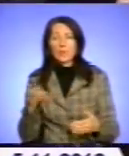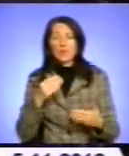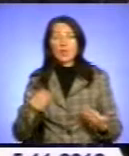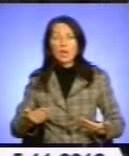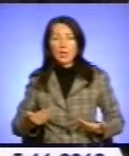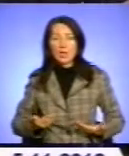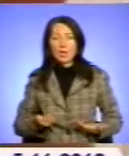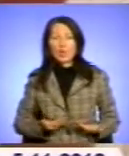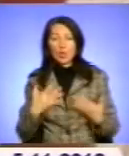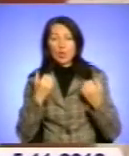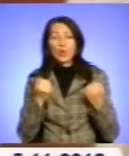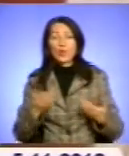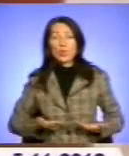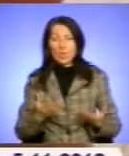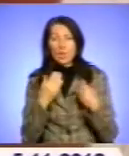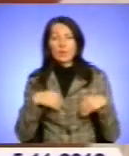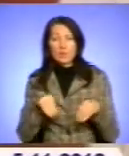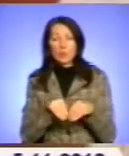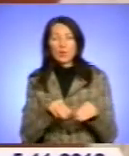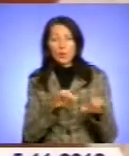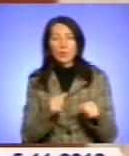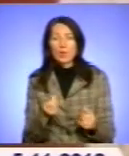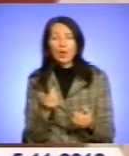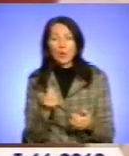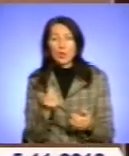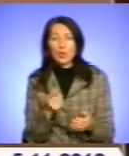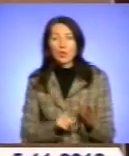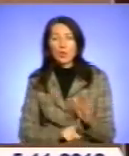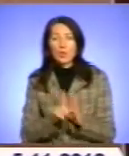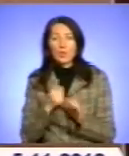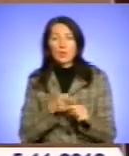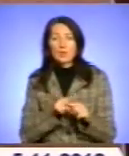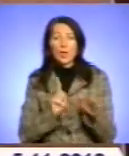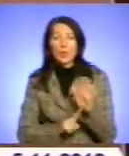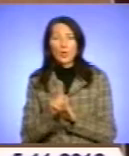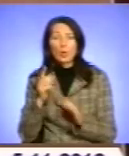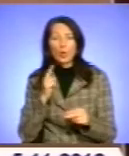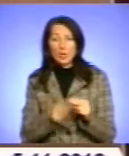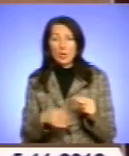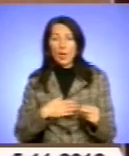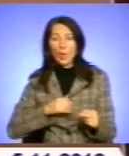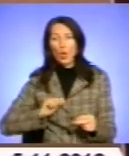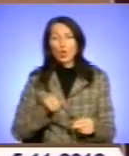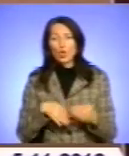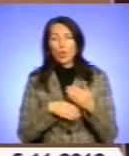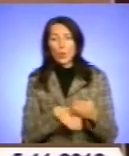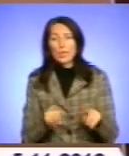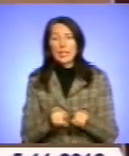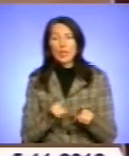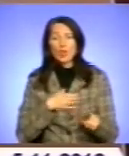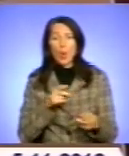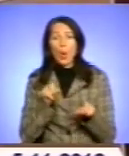і майбутнього. Залежність від дурману – це початок кінця. Мої друзі допомогли так, що посадили мене